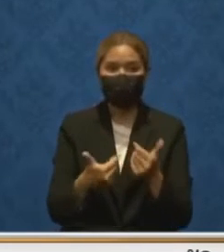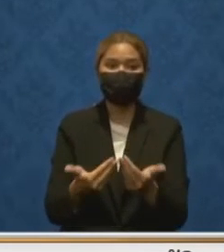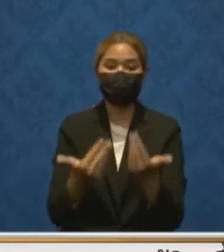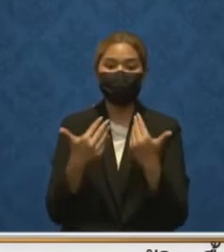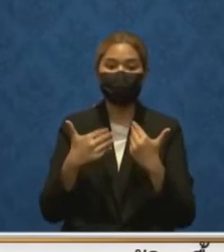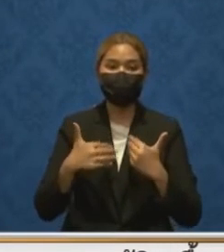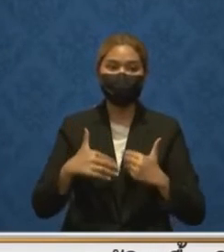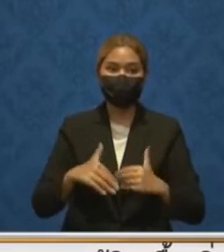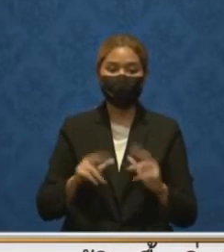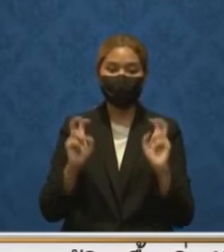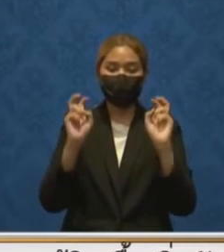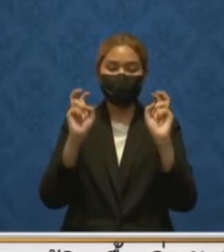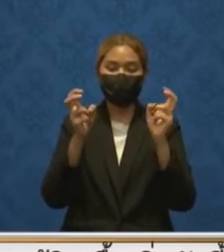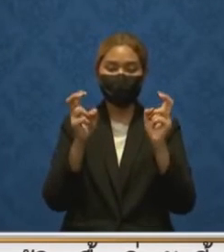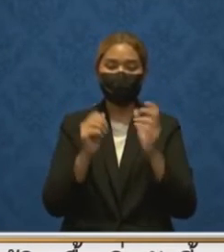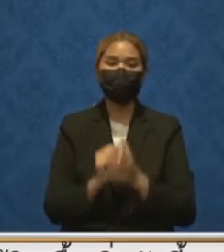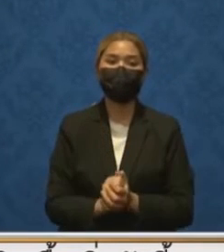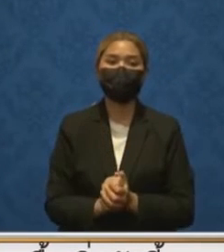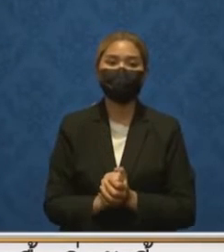คือในเรื่องของ